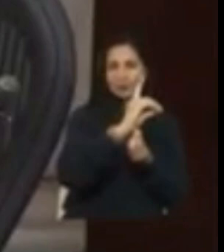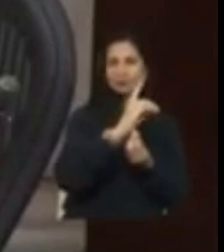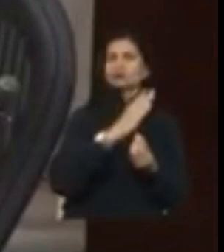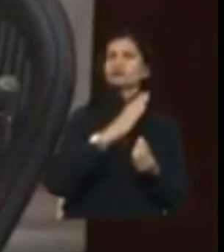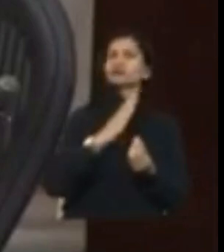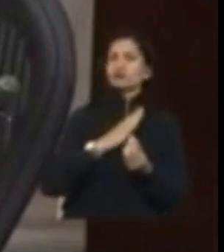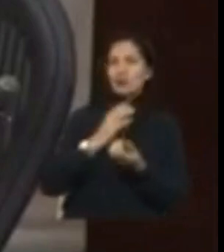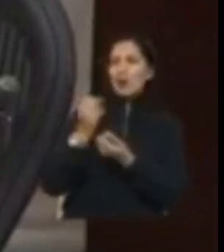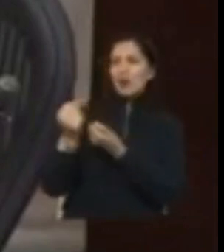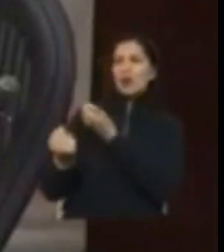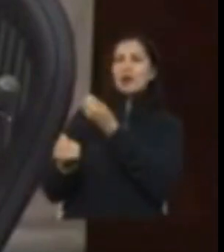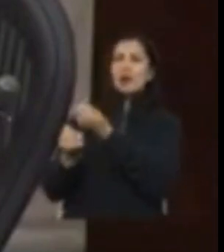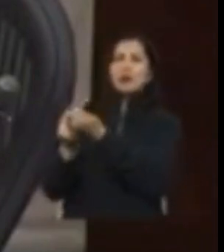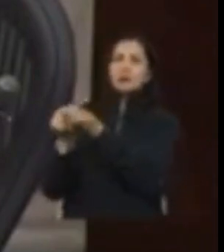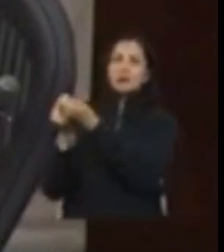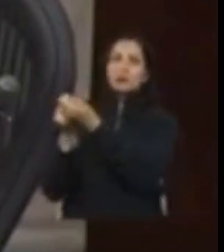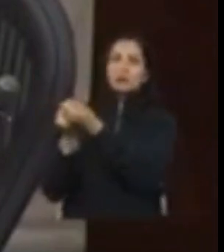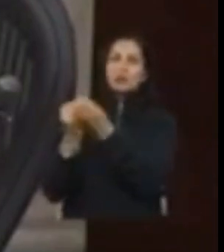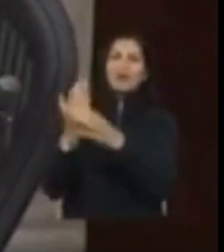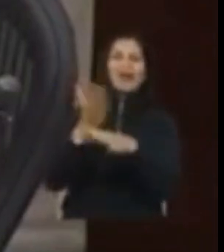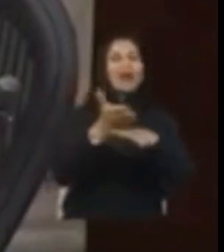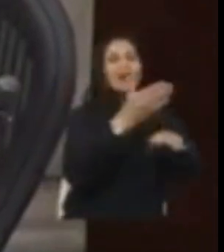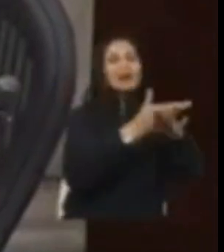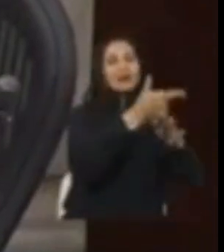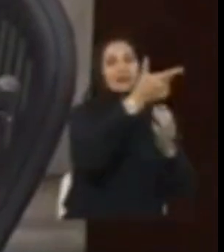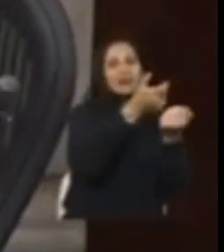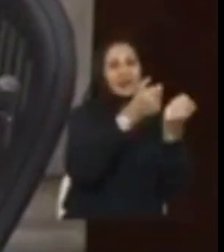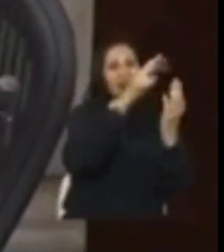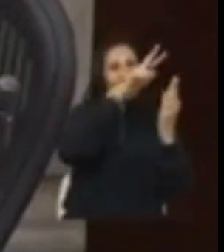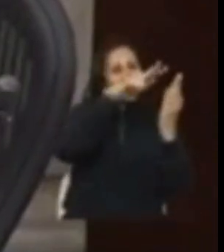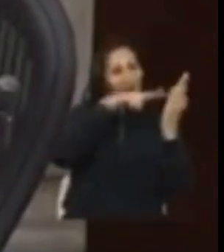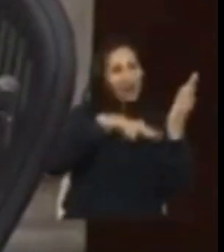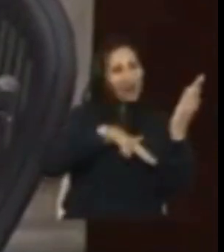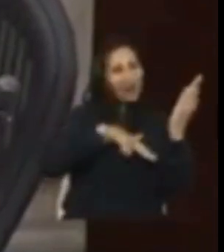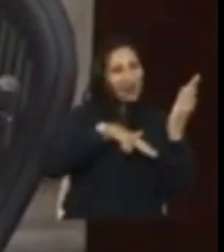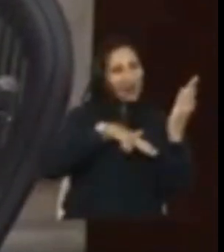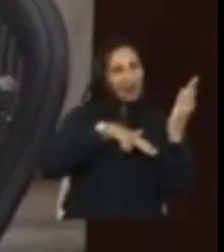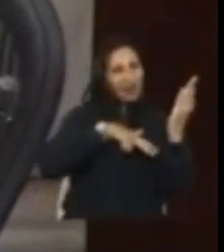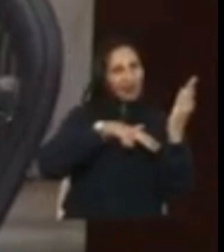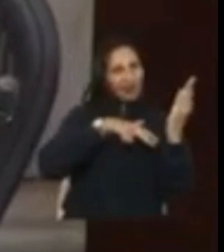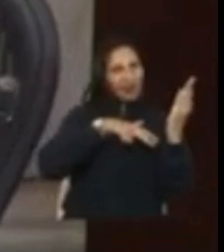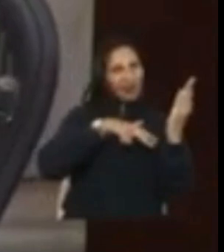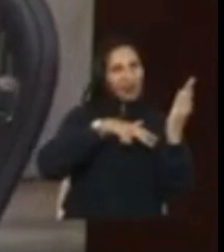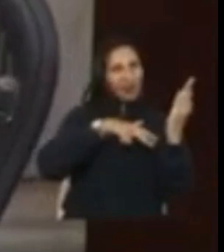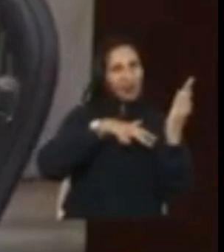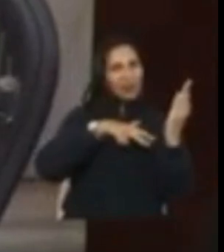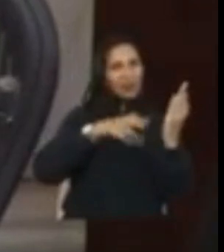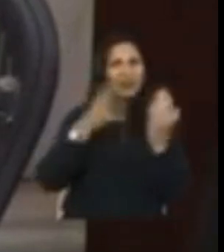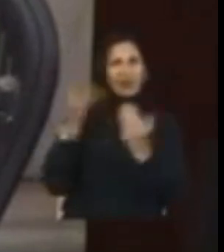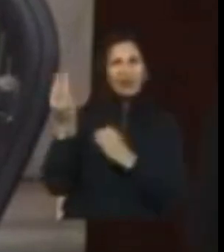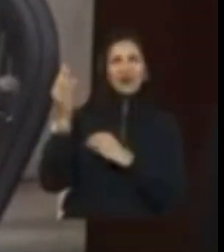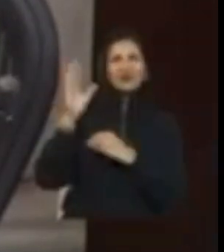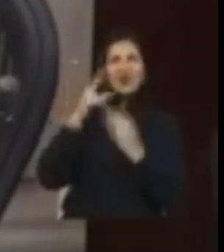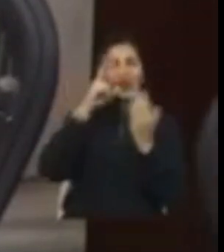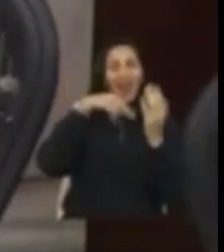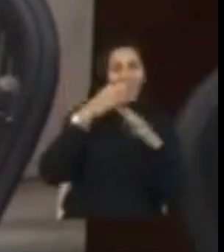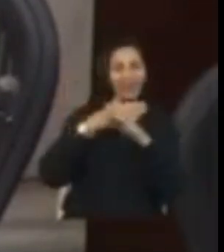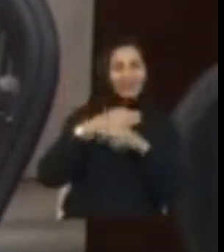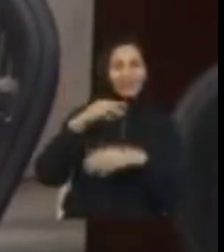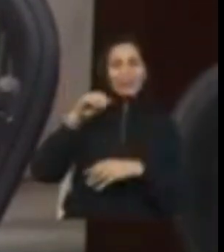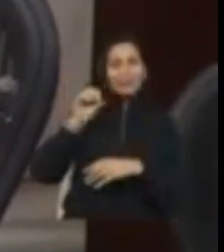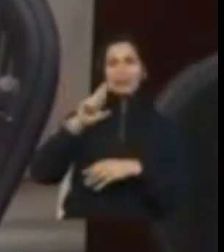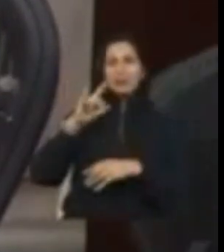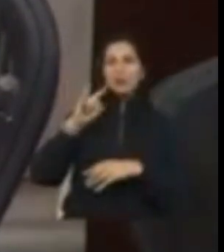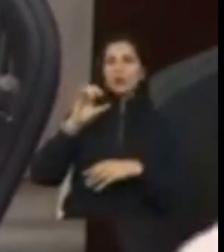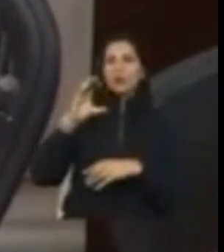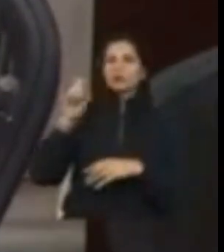nous rejetons profondément cette décision malavisée du gouvernement actuel qui ne représente en rien la position des Colombiens à l'égard du Maroc et nous